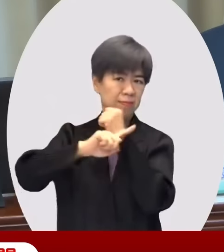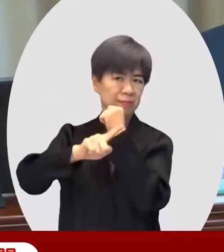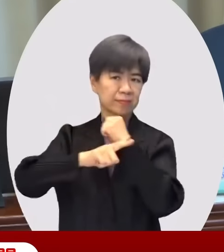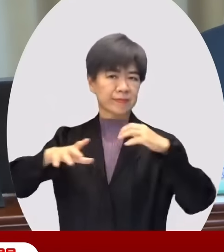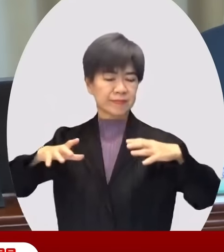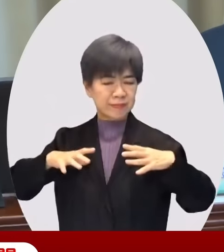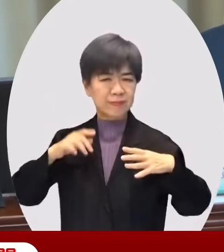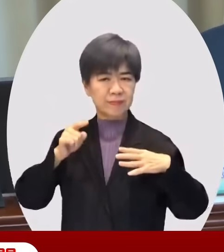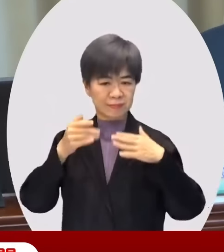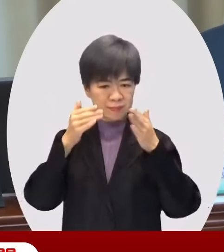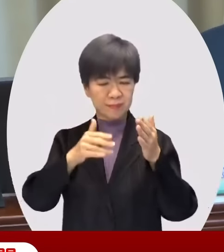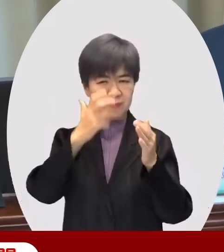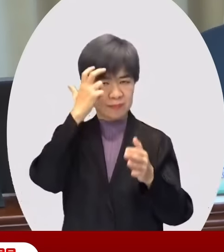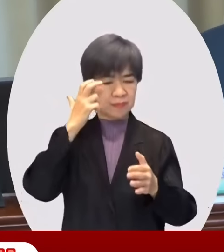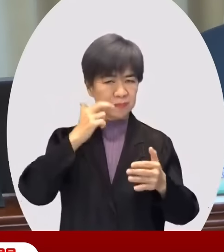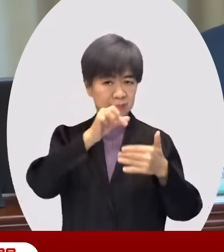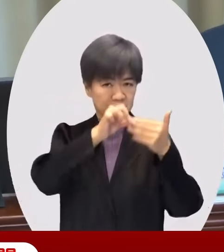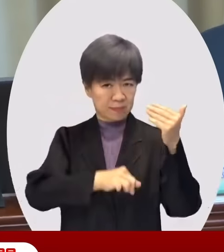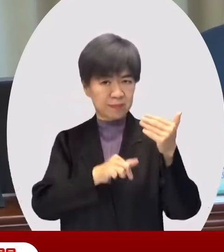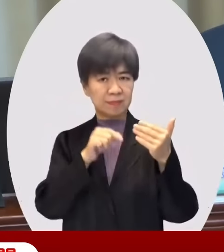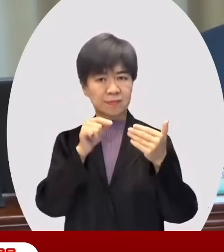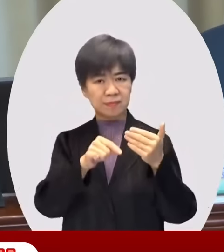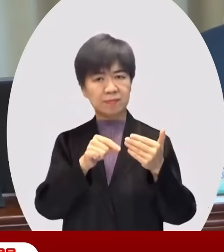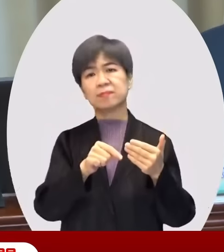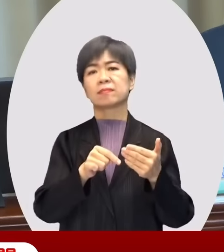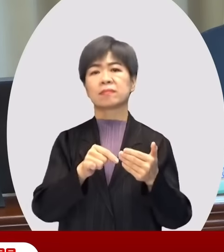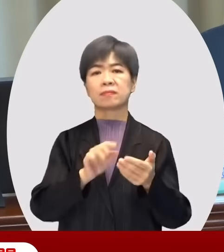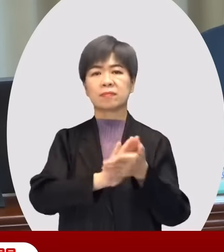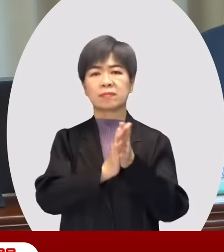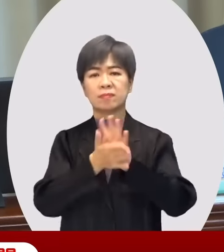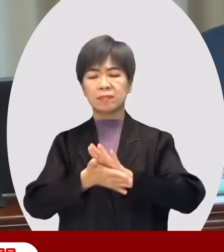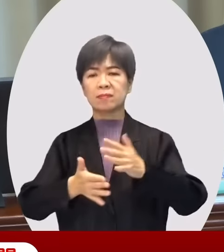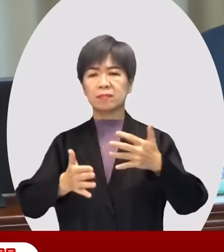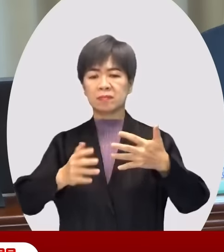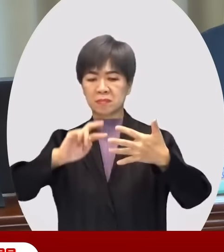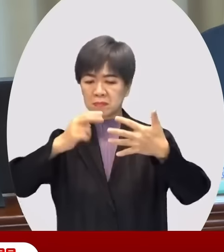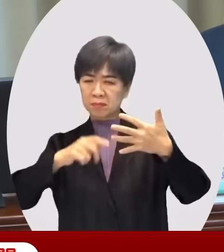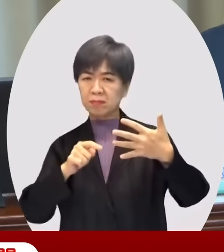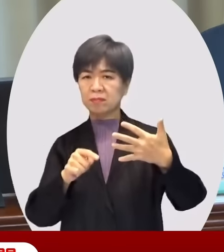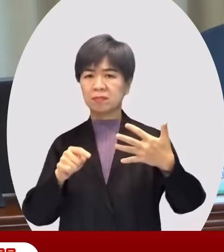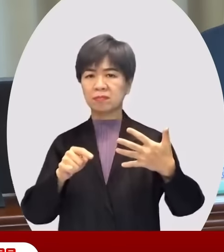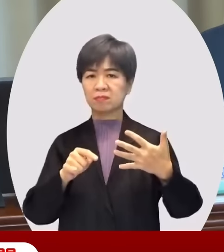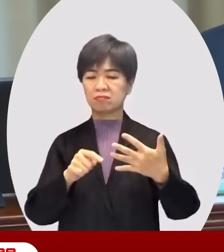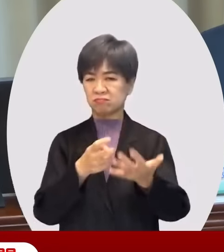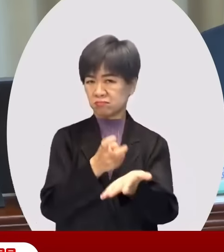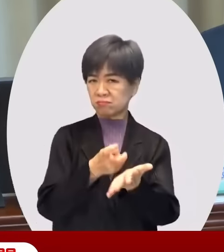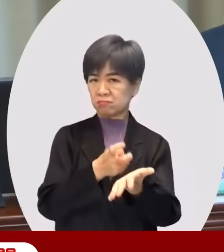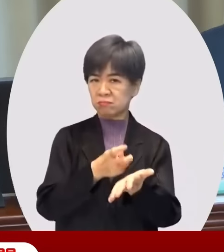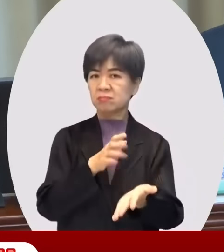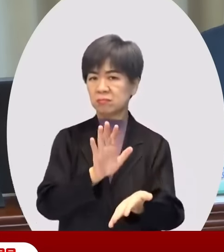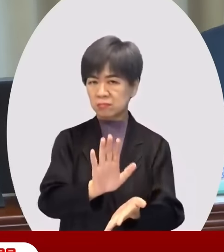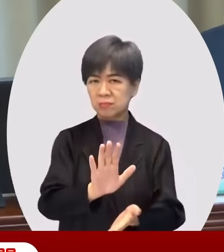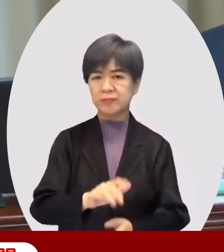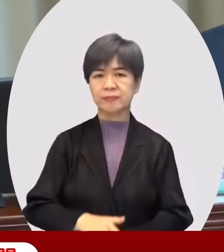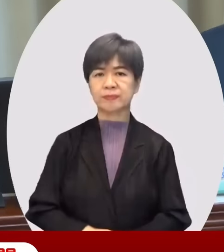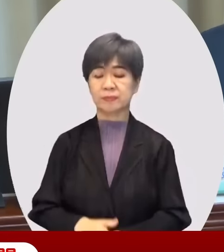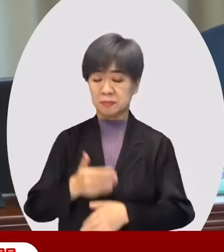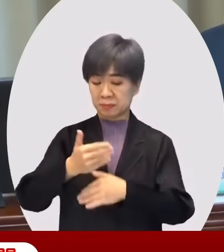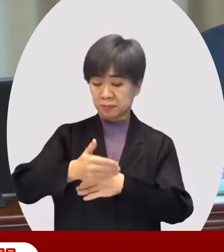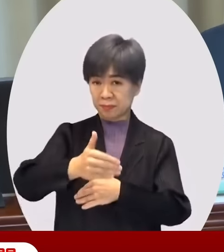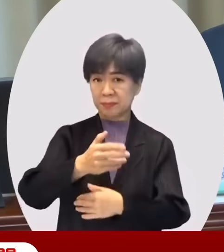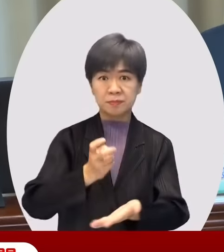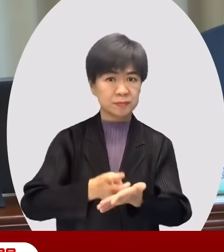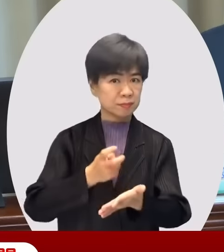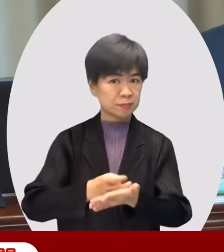上确实是在宪法规范的形成跟变更上对 采取比较严格的这个程